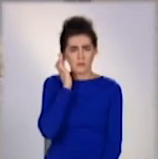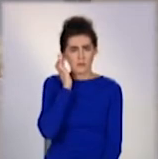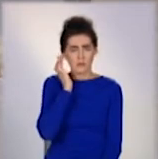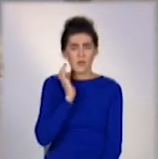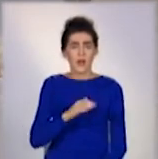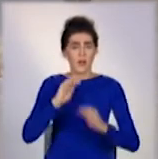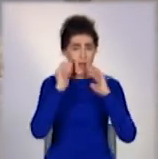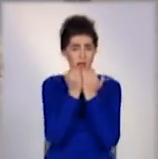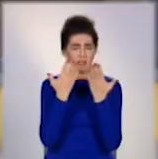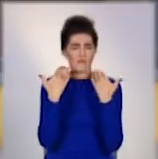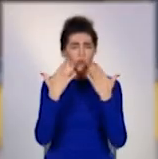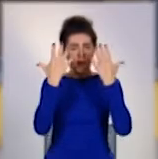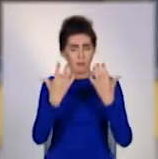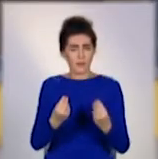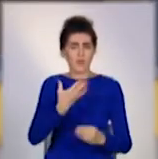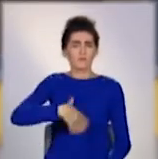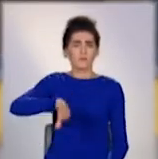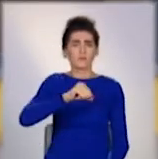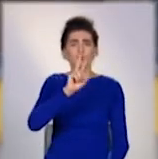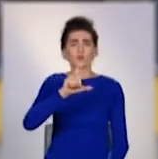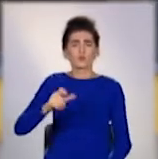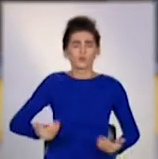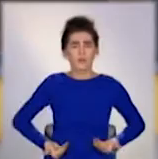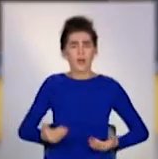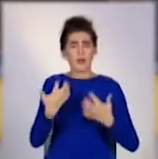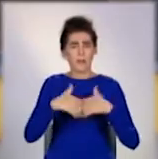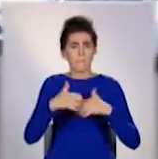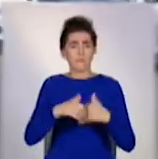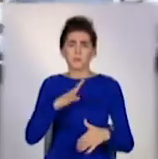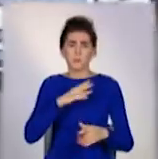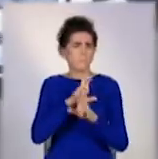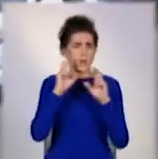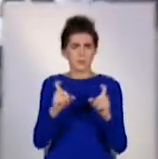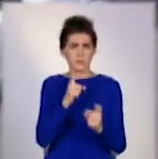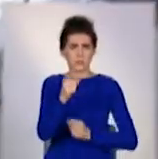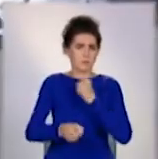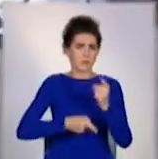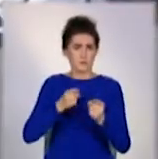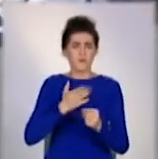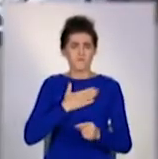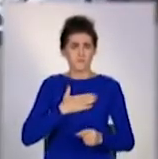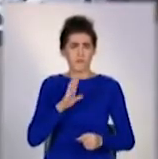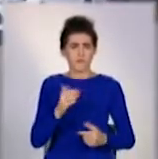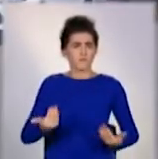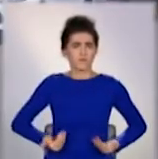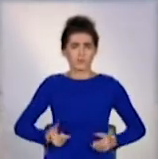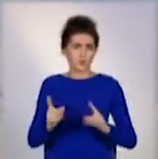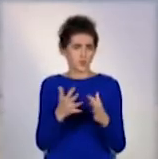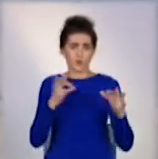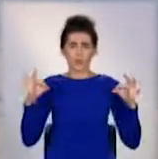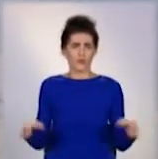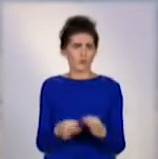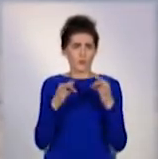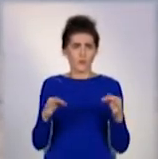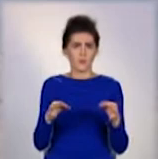Карантин вихідного дня для деяких жителів Краматорська пройшов без значних змін. В моїй житті нічого не змінилось. В принципі,